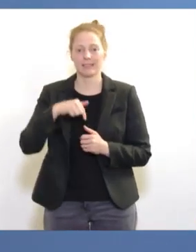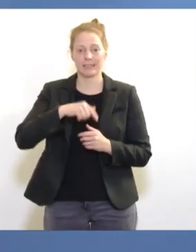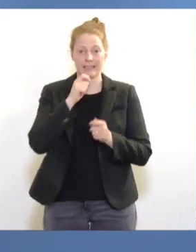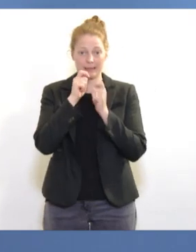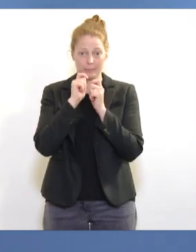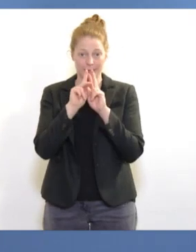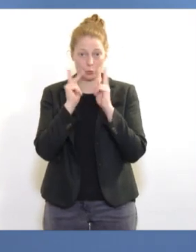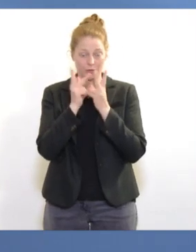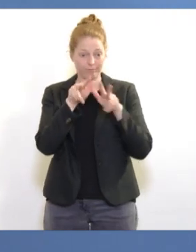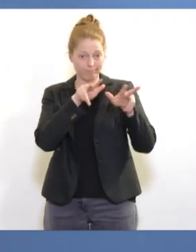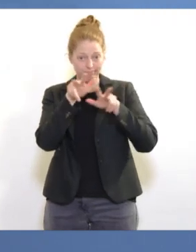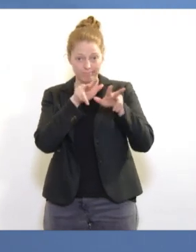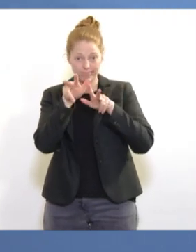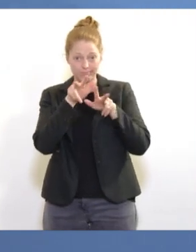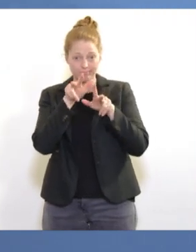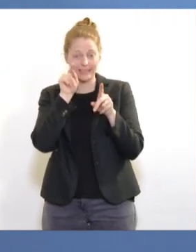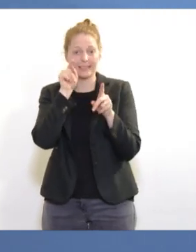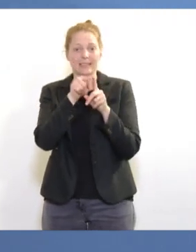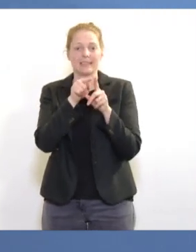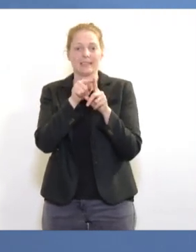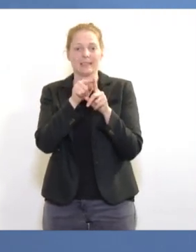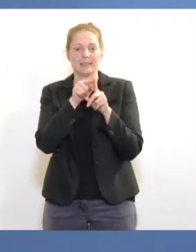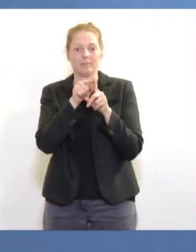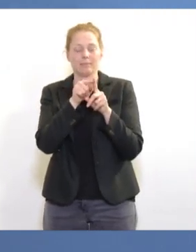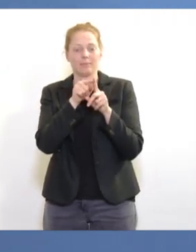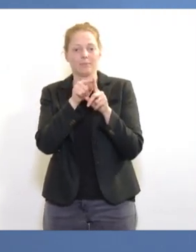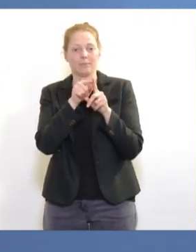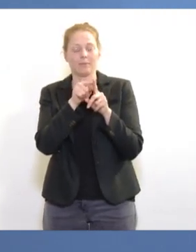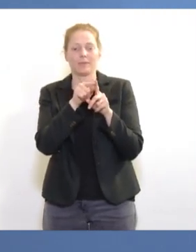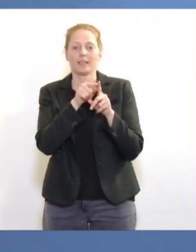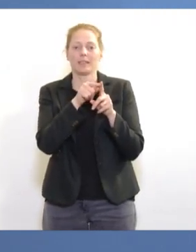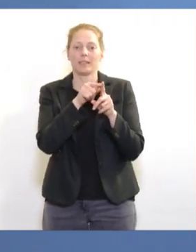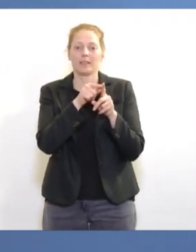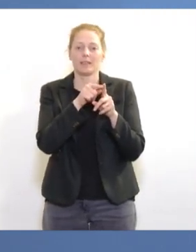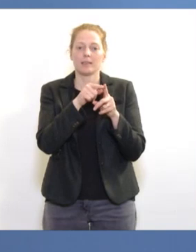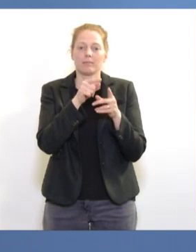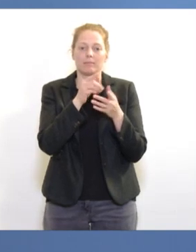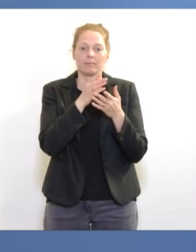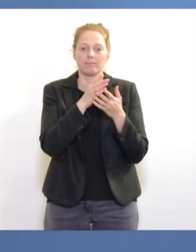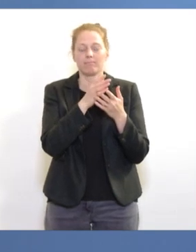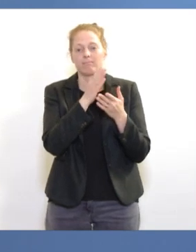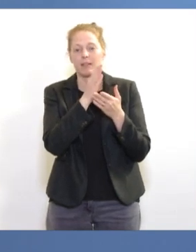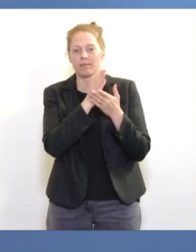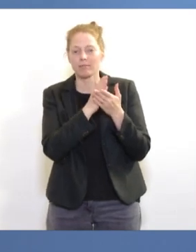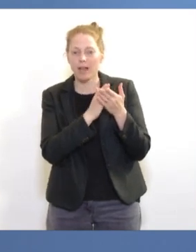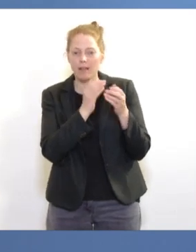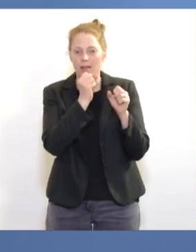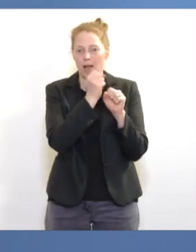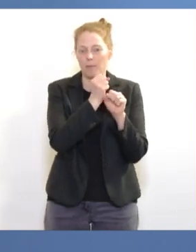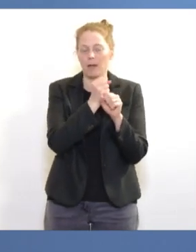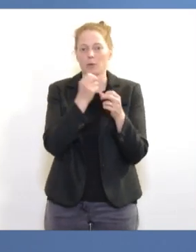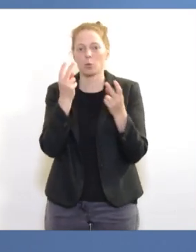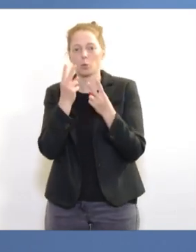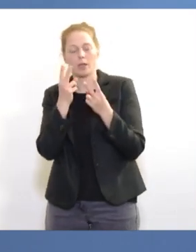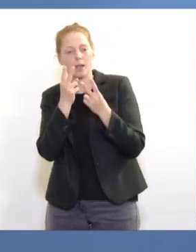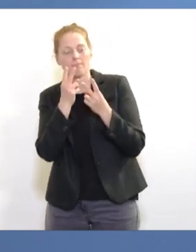Abruf gehen für ein bisschen Aufklärung zu gehen über die Entwicklung vom Chômage partiell heute zu Lützeburg. Andererseits aber auch über